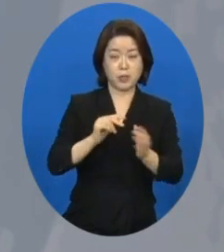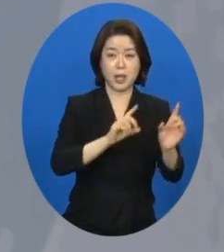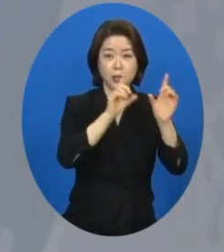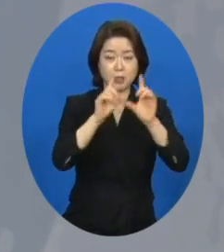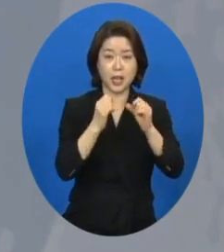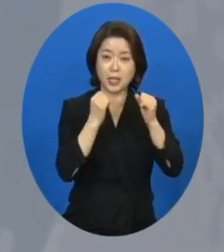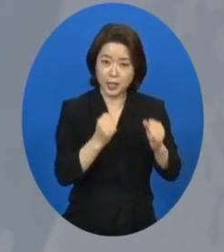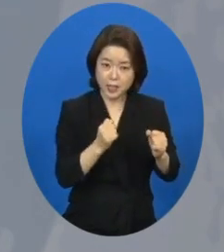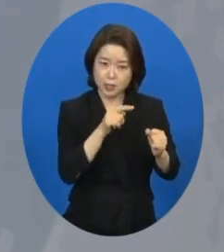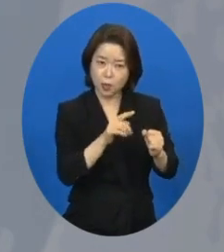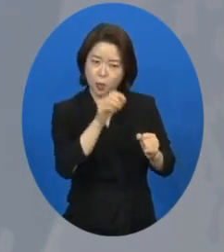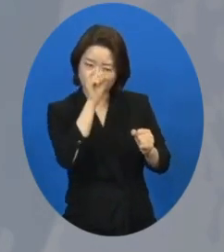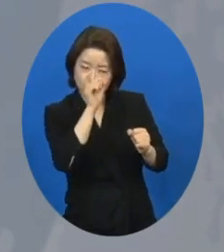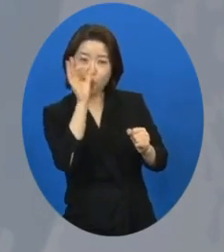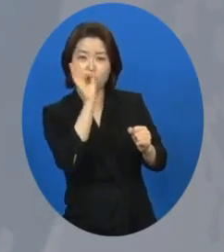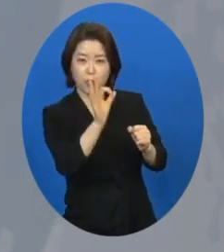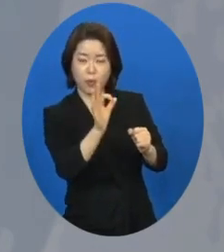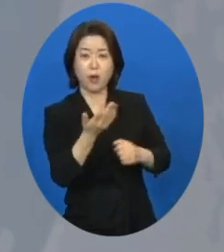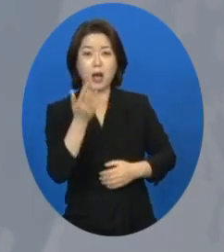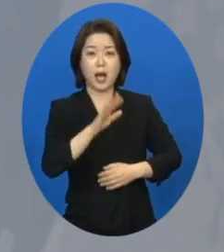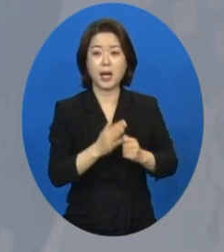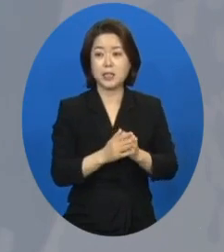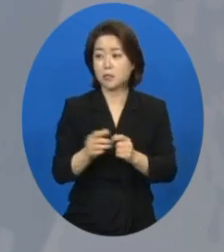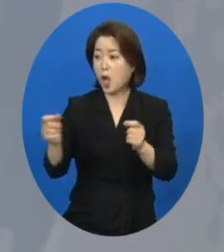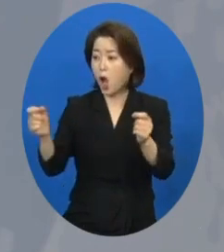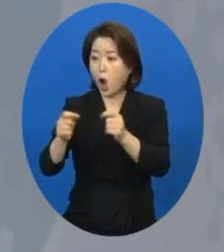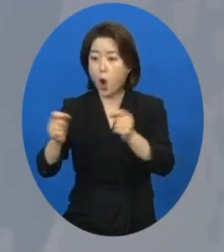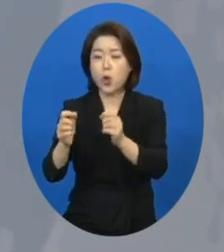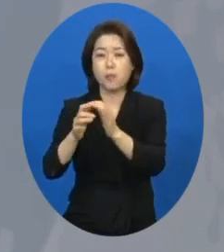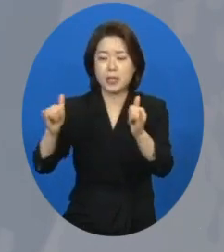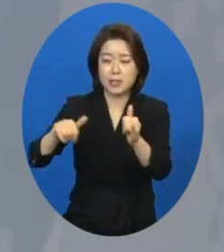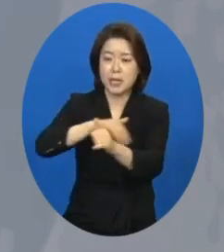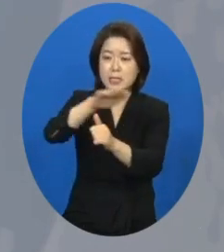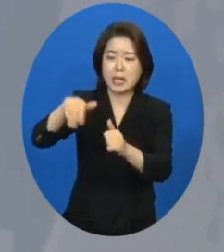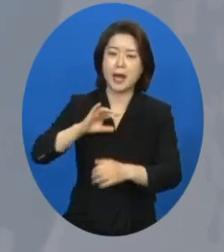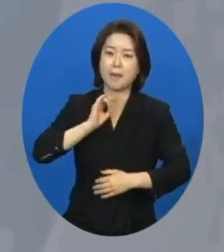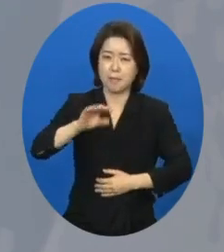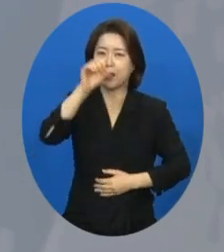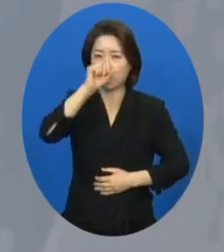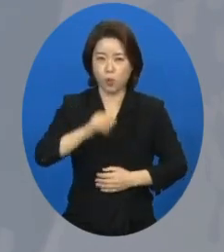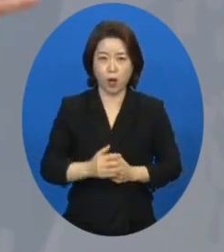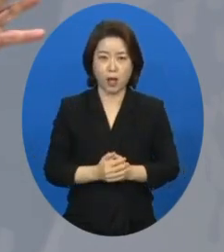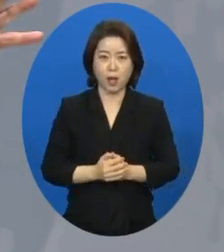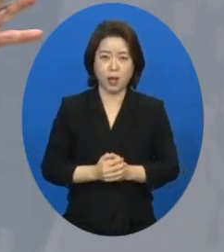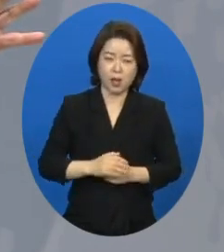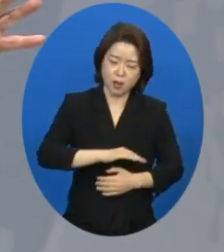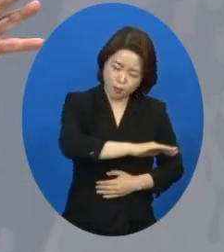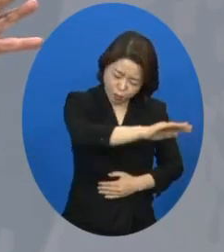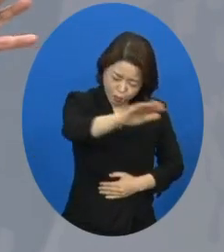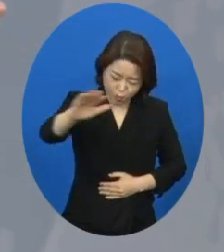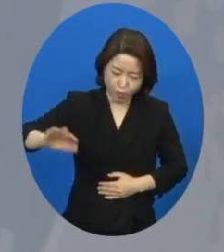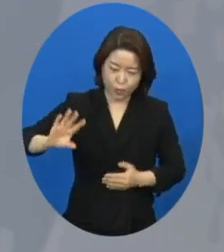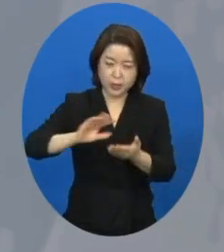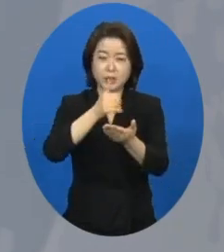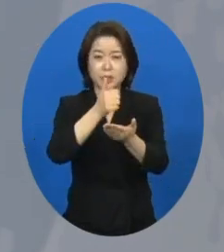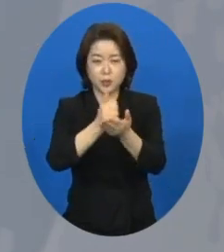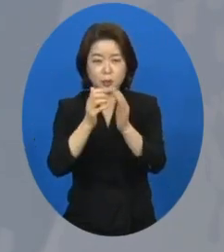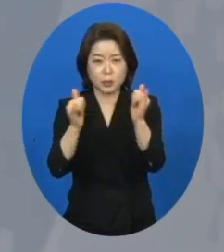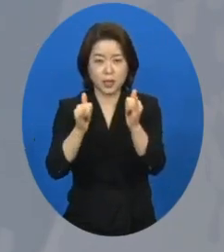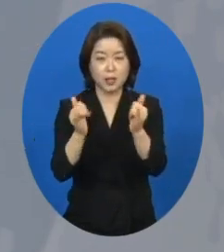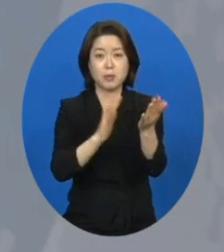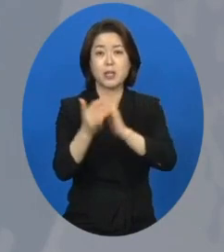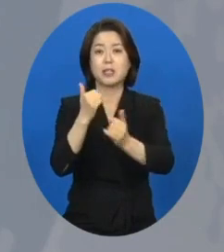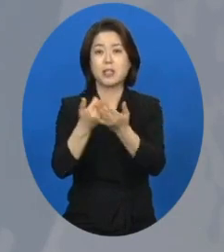좋아 보이지만 예수님 바로 옆에 있는 사람들이나 좋은 거지 모든 그리스도인들과 예수님이 함께 하실